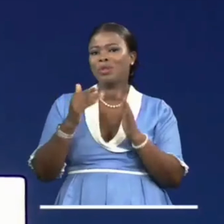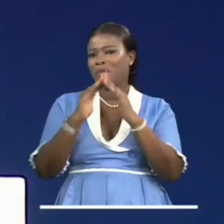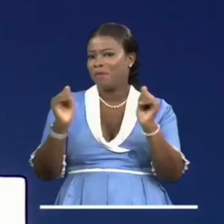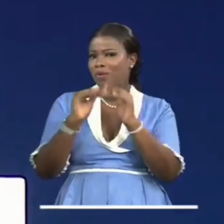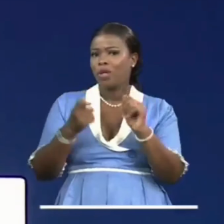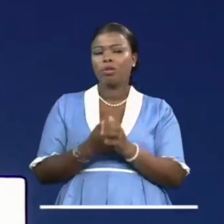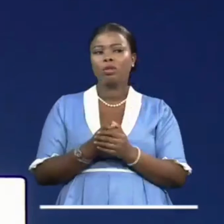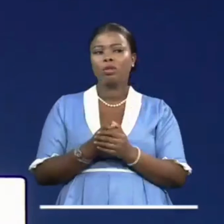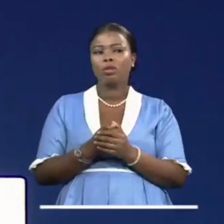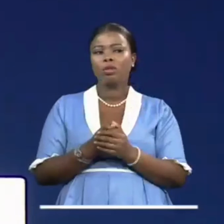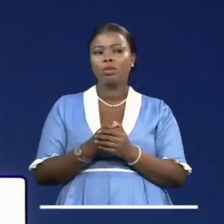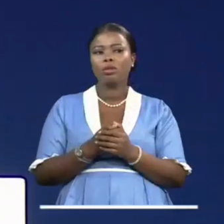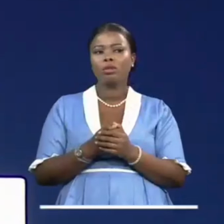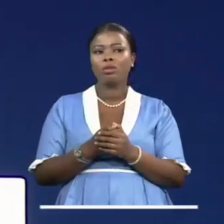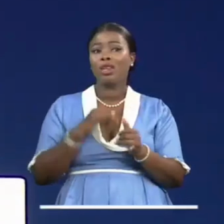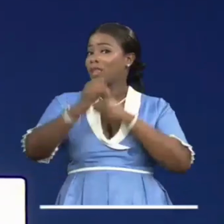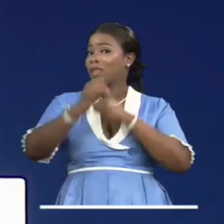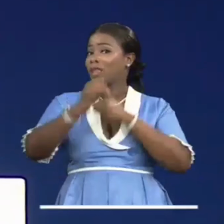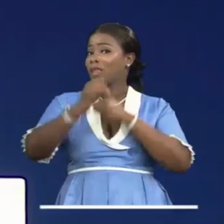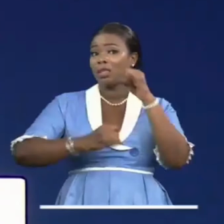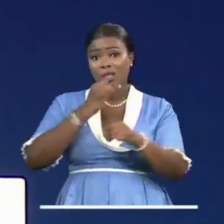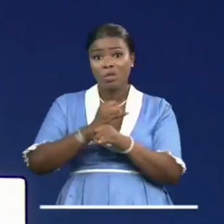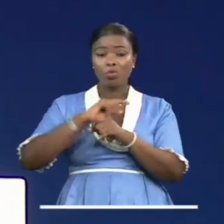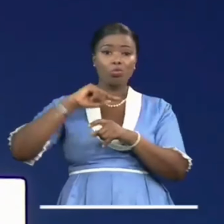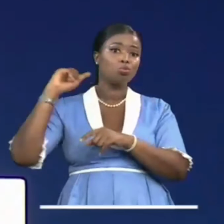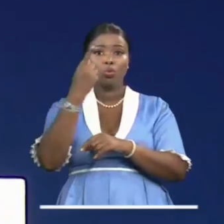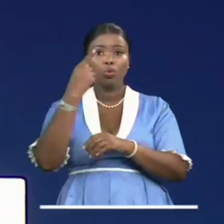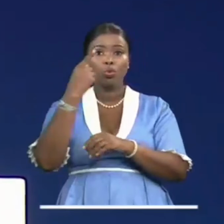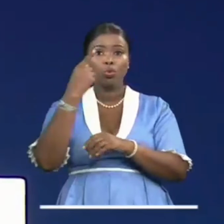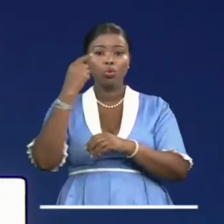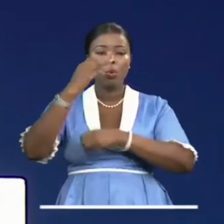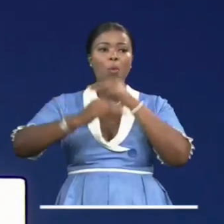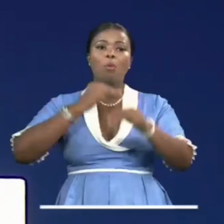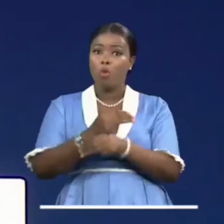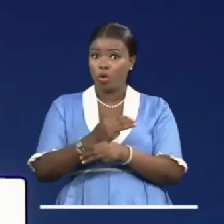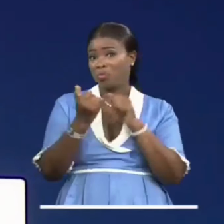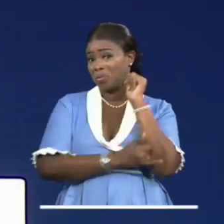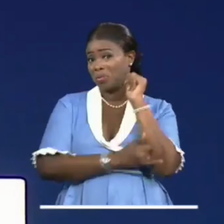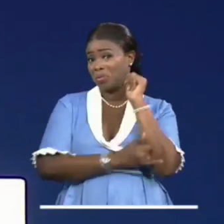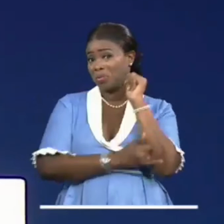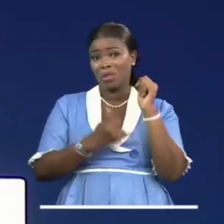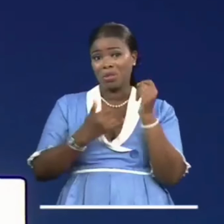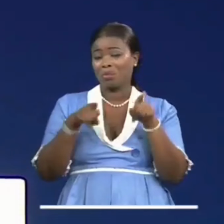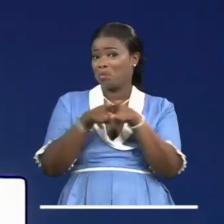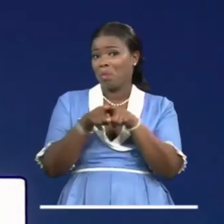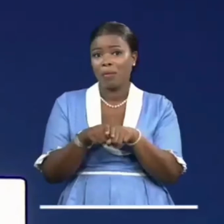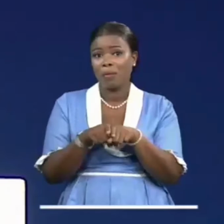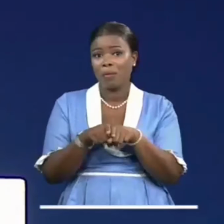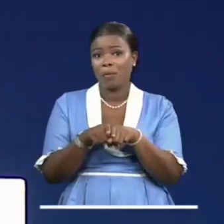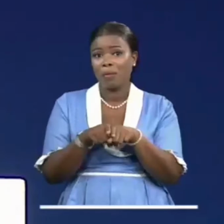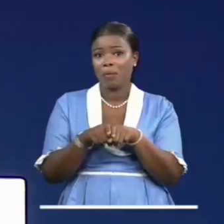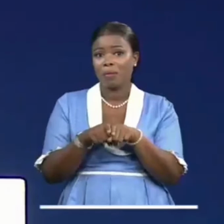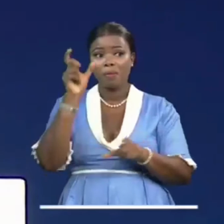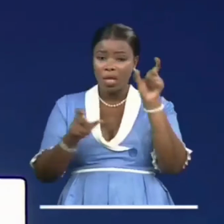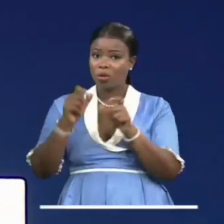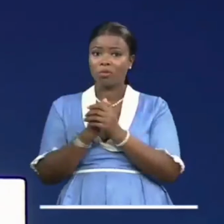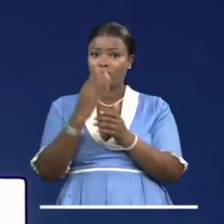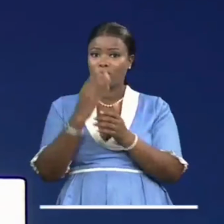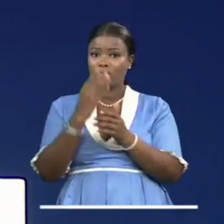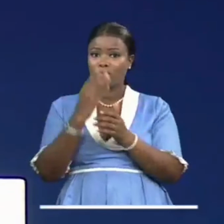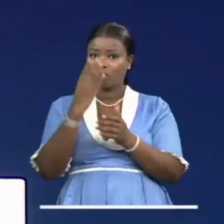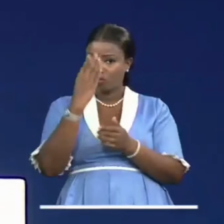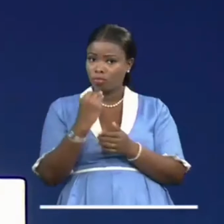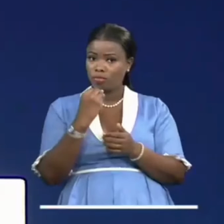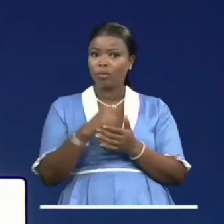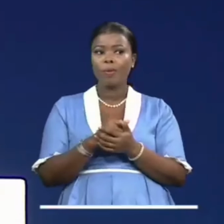mondiale internationale c'est une tendance internationale dans tous les pays du monde finalement les gens habitent en ville il faut préparer